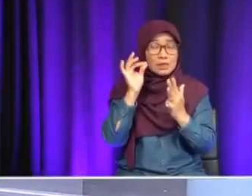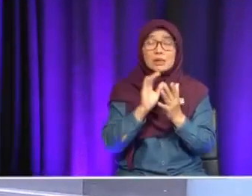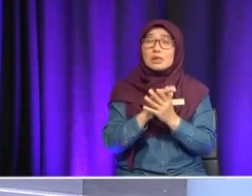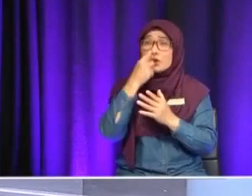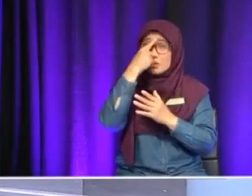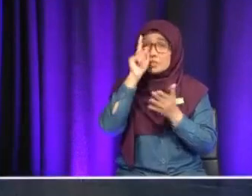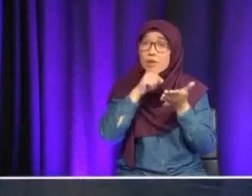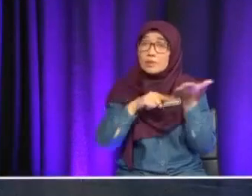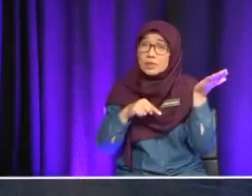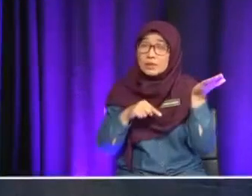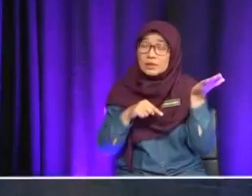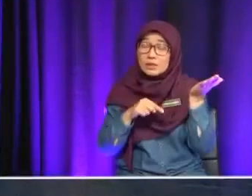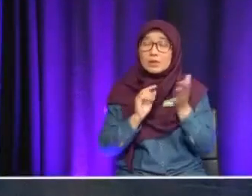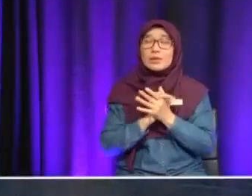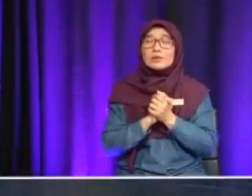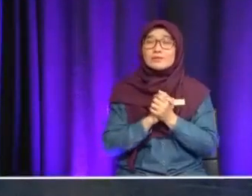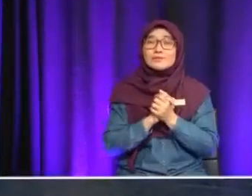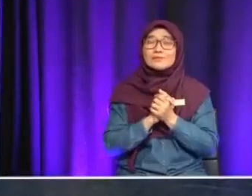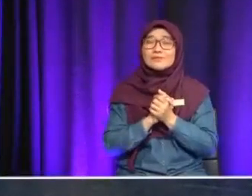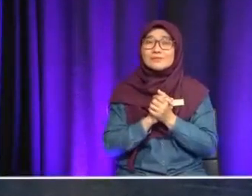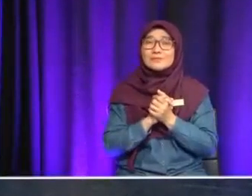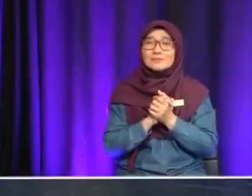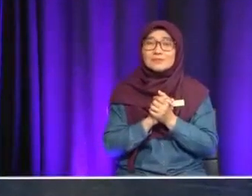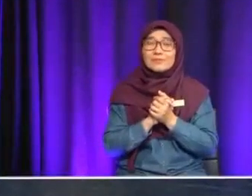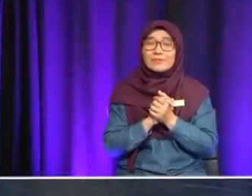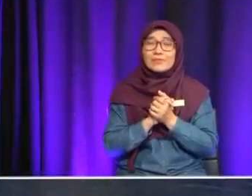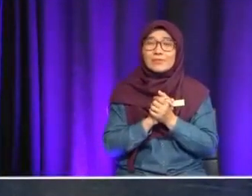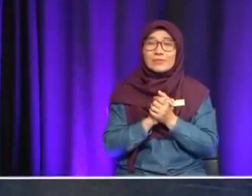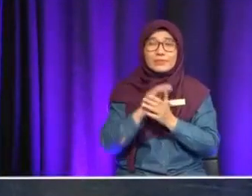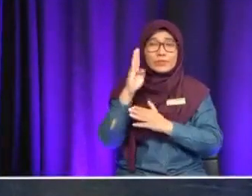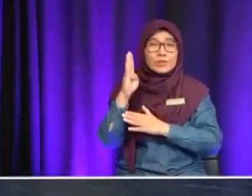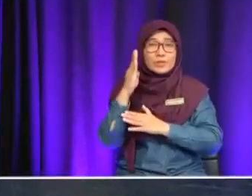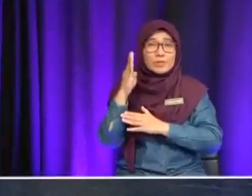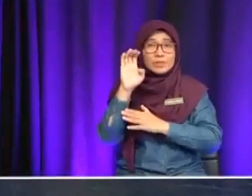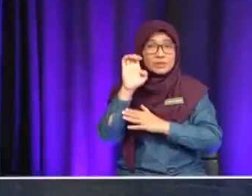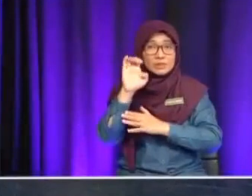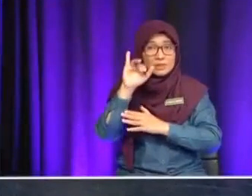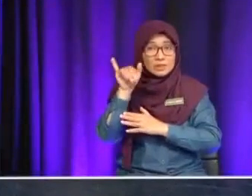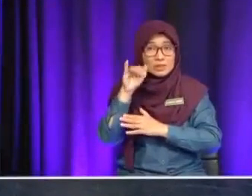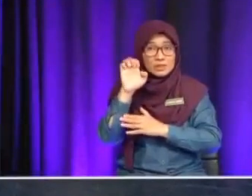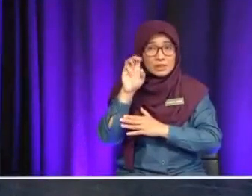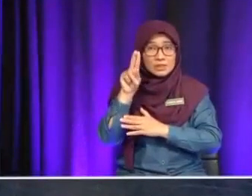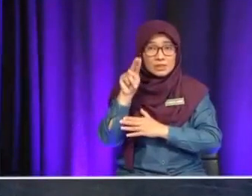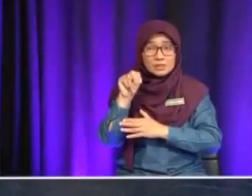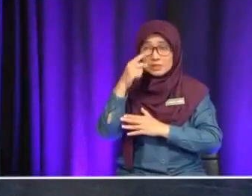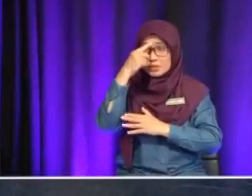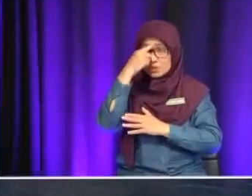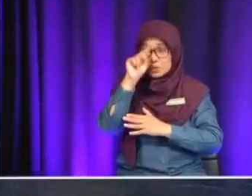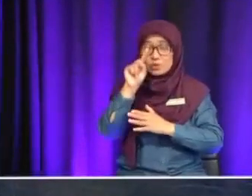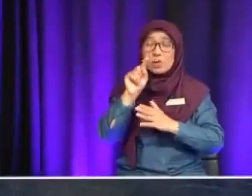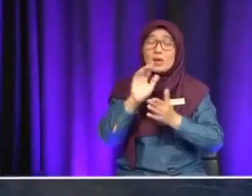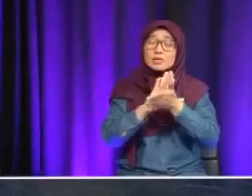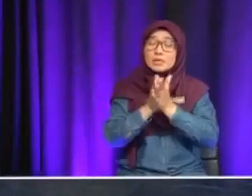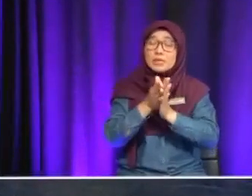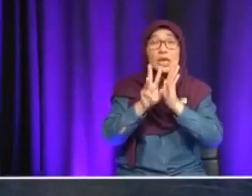untuk apa tu? Untuk apa tu? Jadi biasanya ejen ini kita lantik untuk mewakilkan kita,